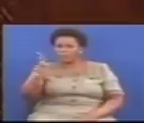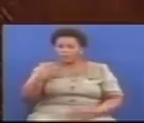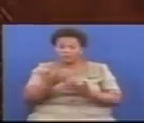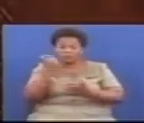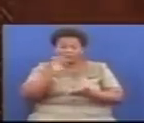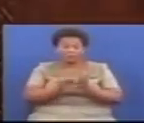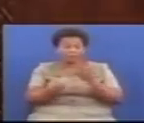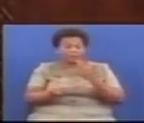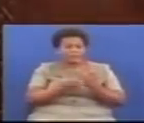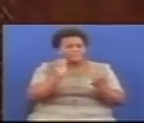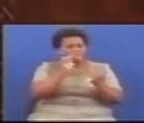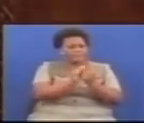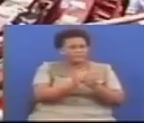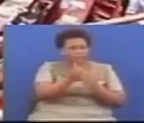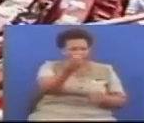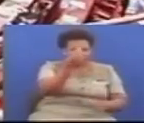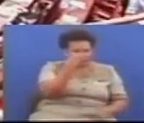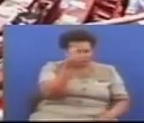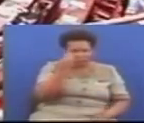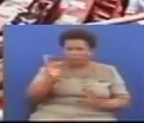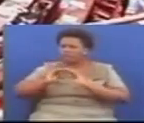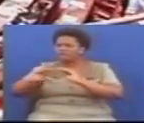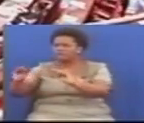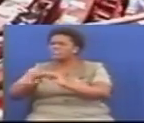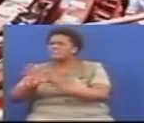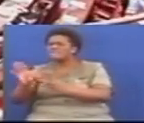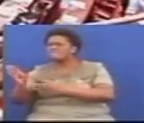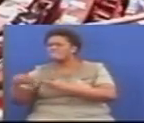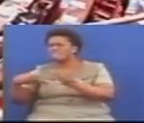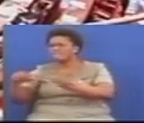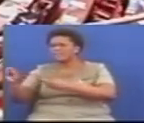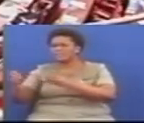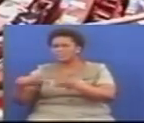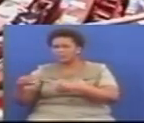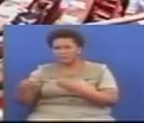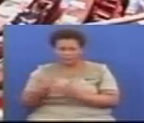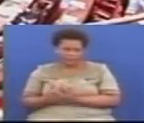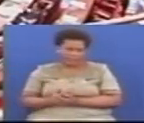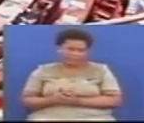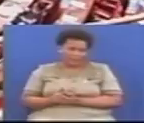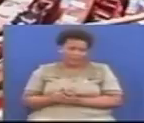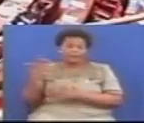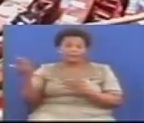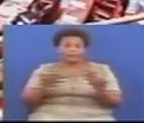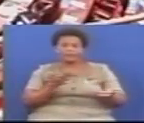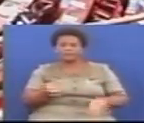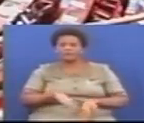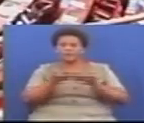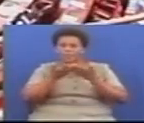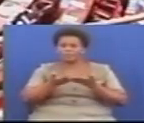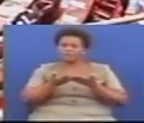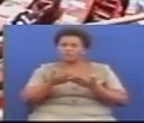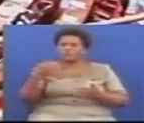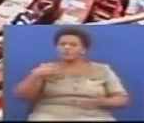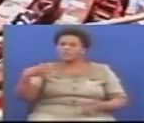karakana zimechoka pamoja na miundombinu mibovu? Swali hilo la kwenda kujibiwa na naibu waziri Mwita